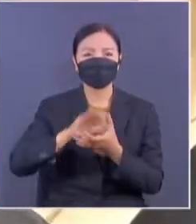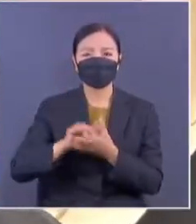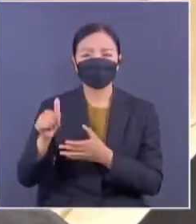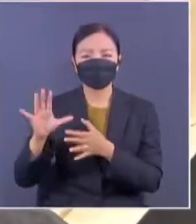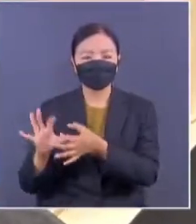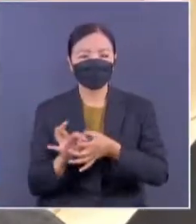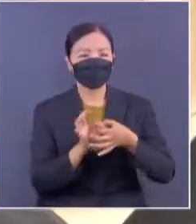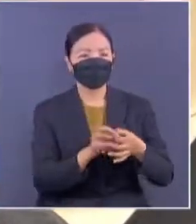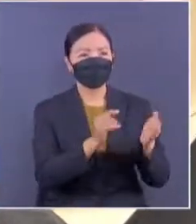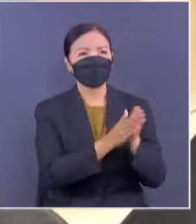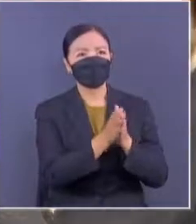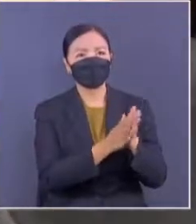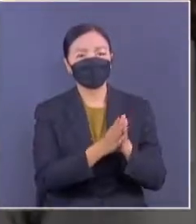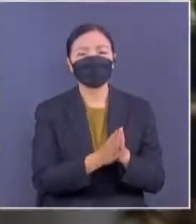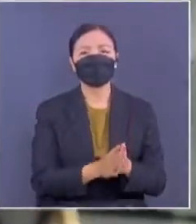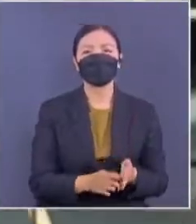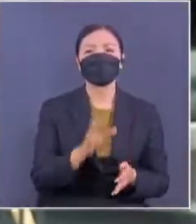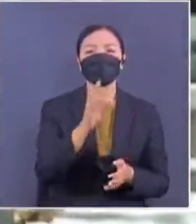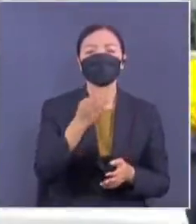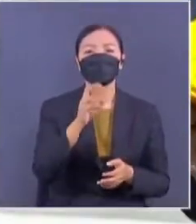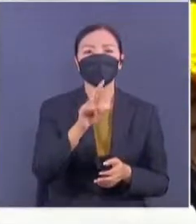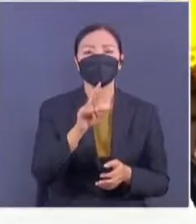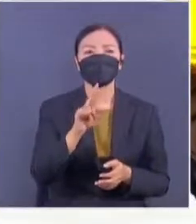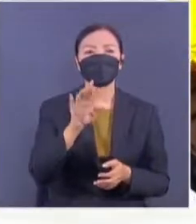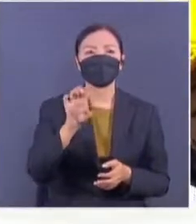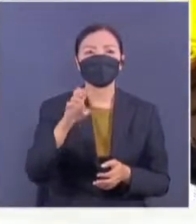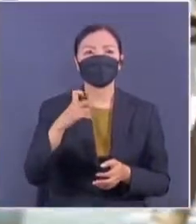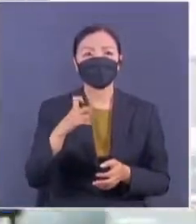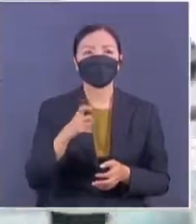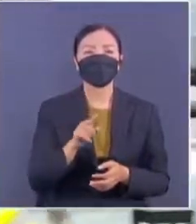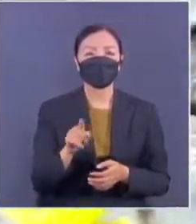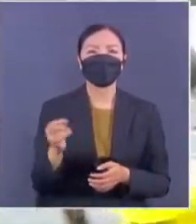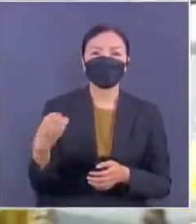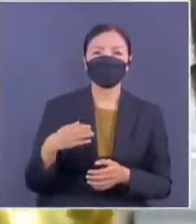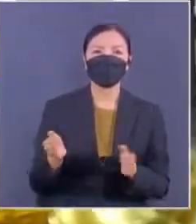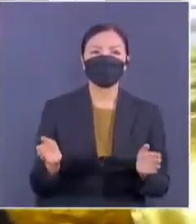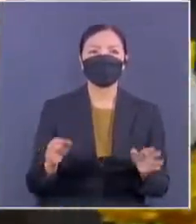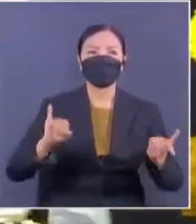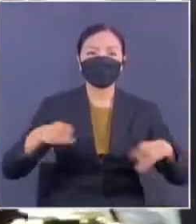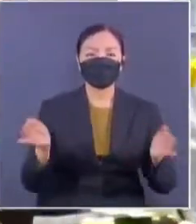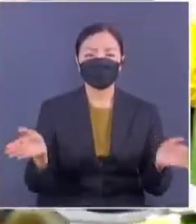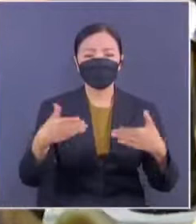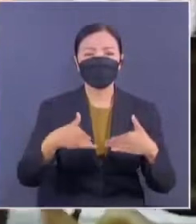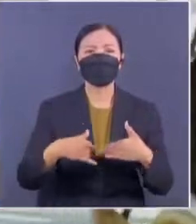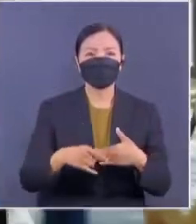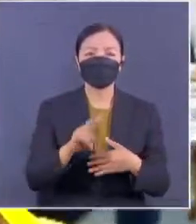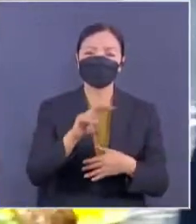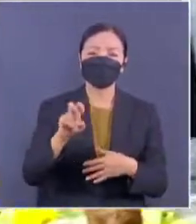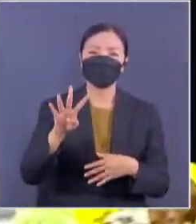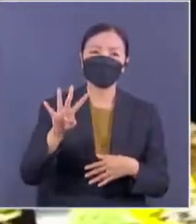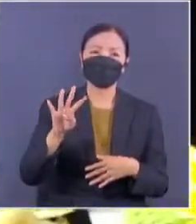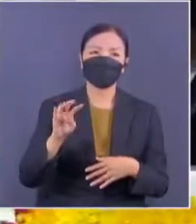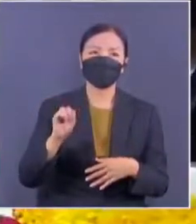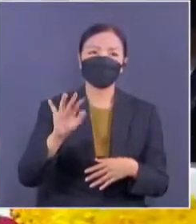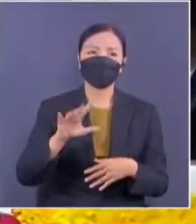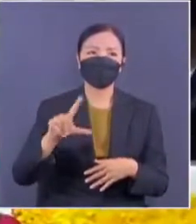Forex 3D ว่าเป็นนอมินีนะคะจากเหตุที่สามีของหยาดทิพย์มีชื่อว่าเป็นเจ้าของห้องชุดราคา245ล้านบาทที่ทางปปง.